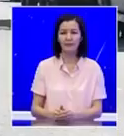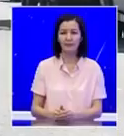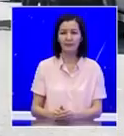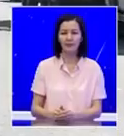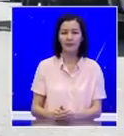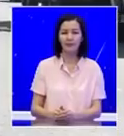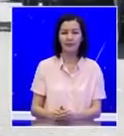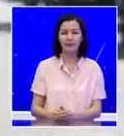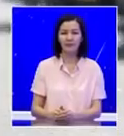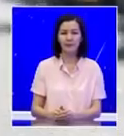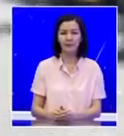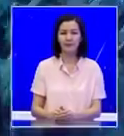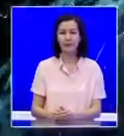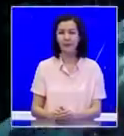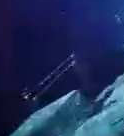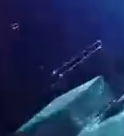Жетсу телеарнасы.